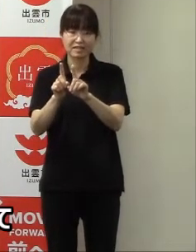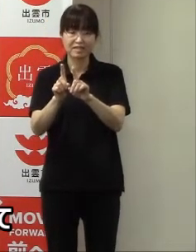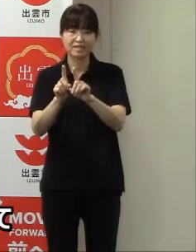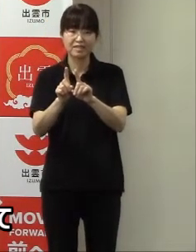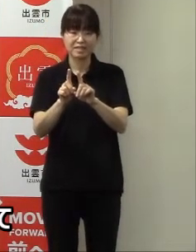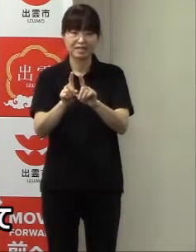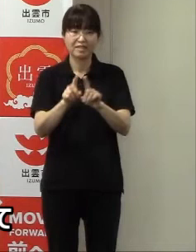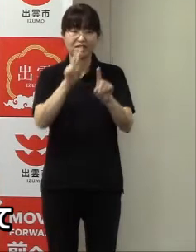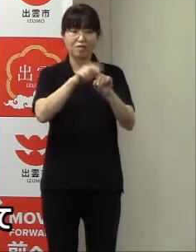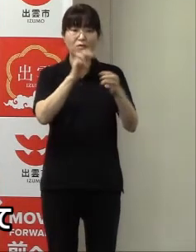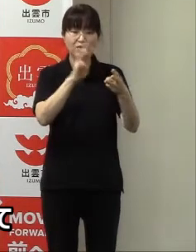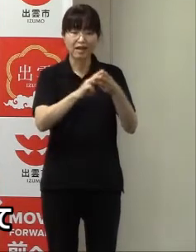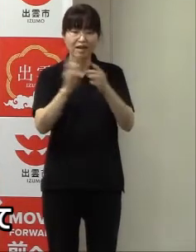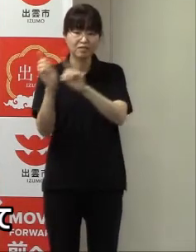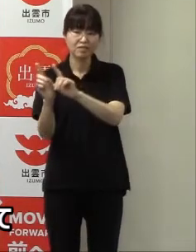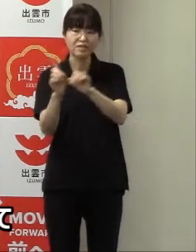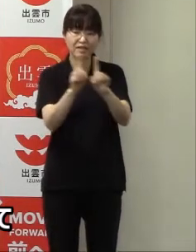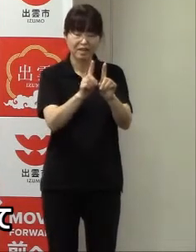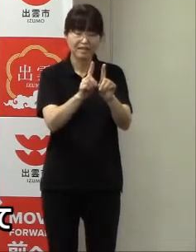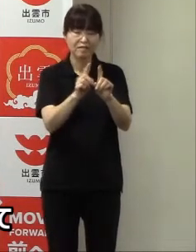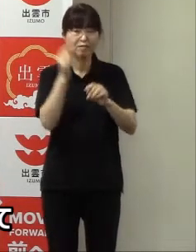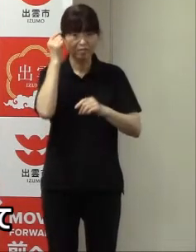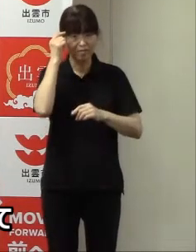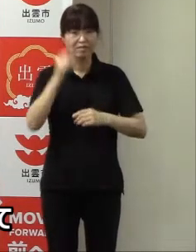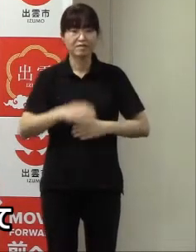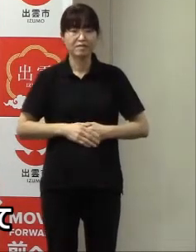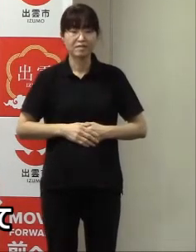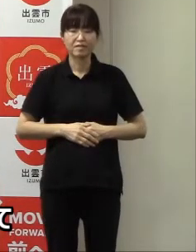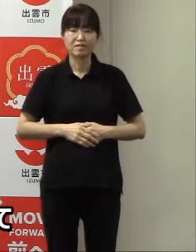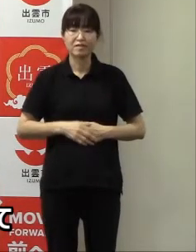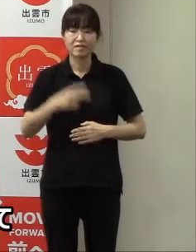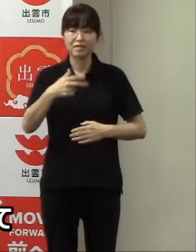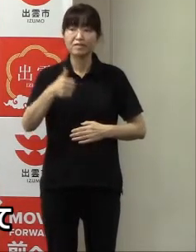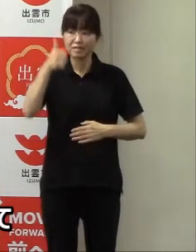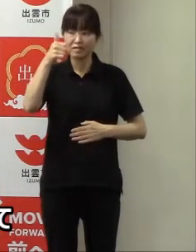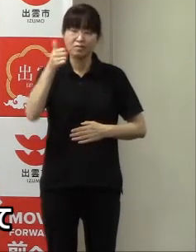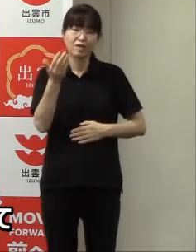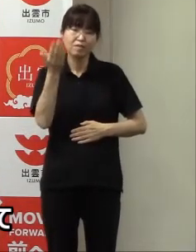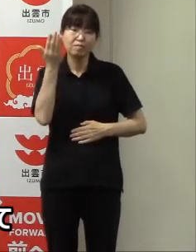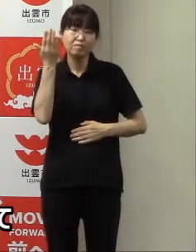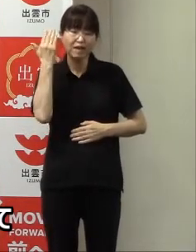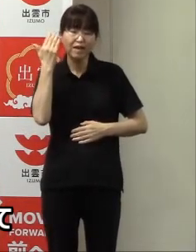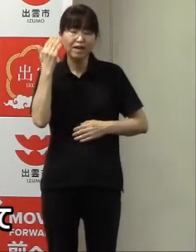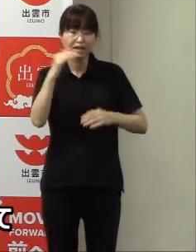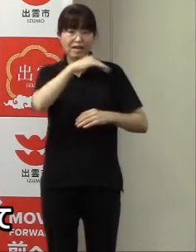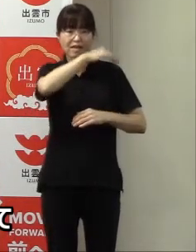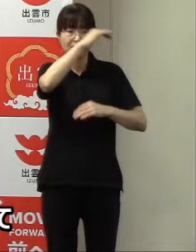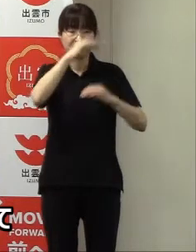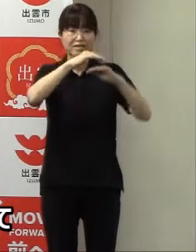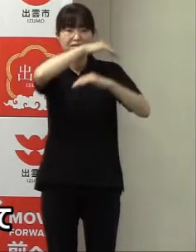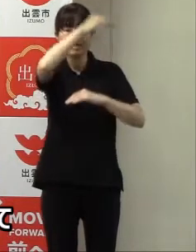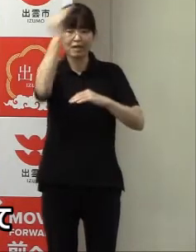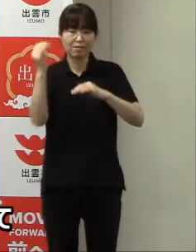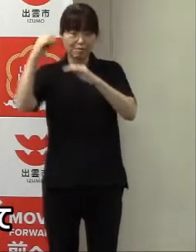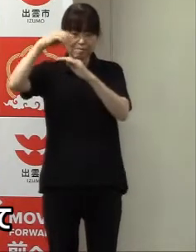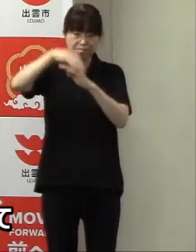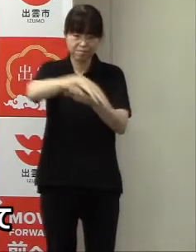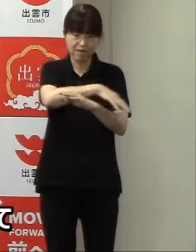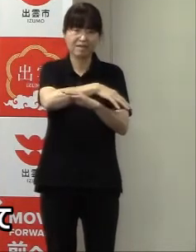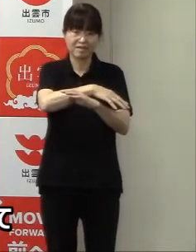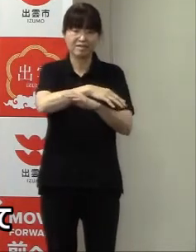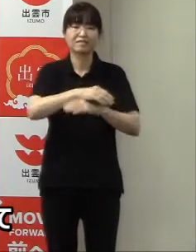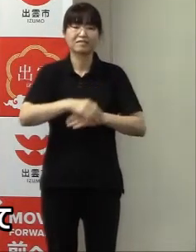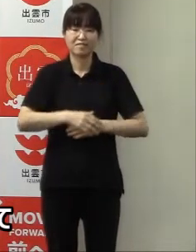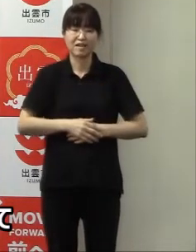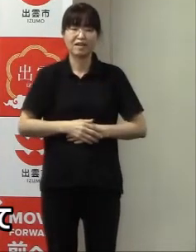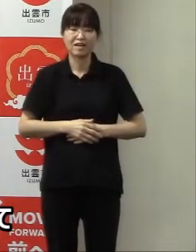呼ばれた方なんですけども、滝町、以前も、山崩れにいて、1年とは言いませ